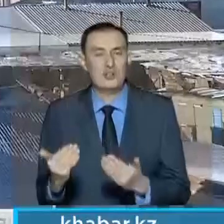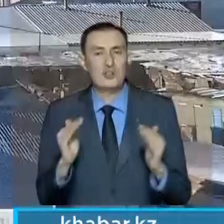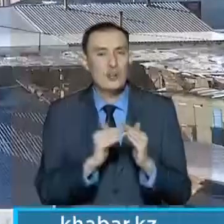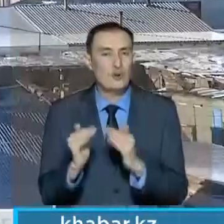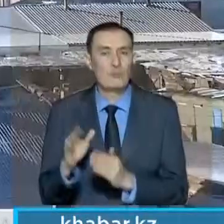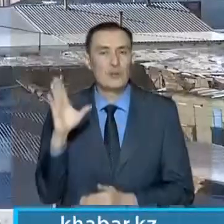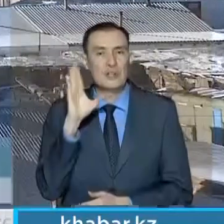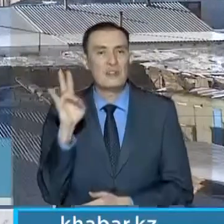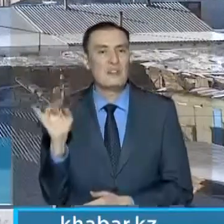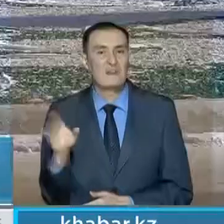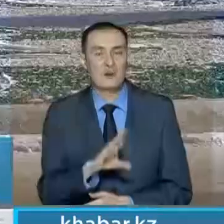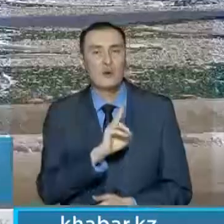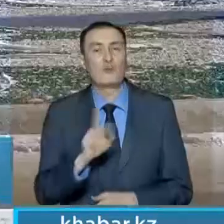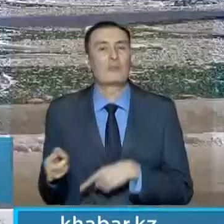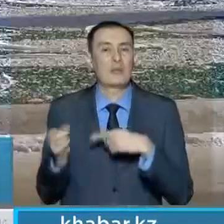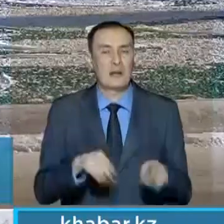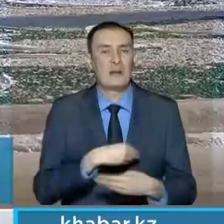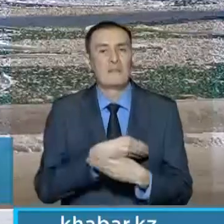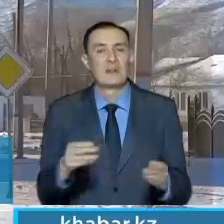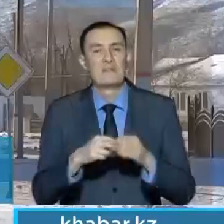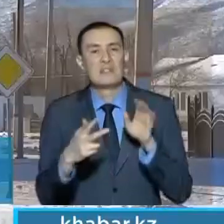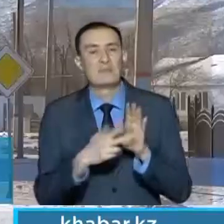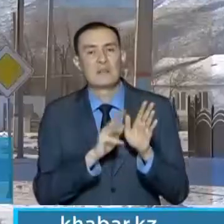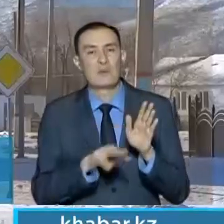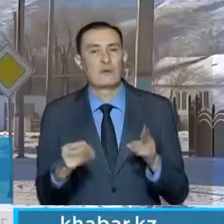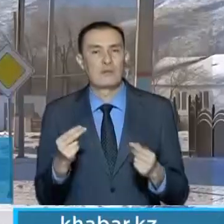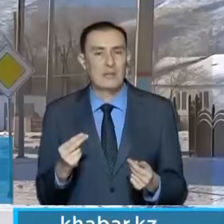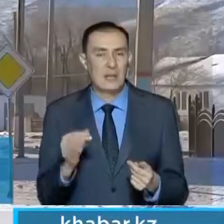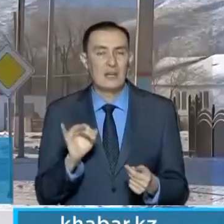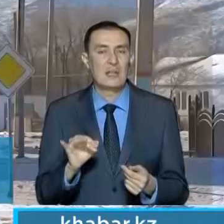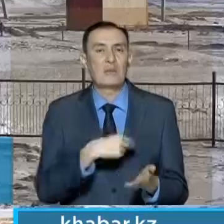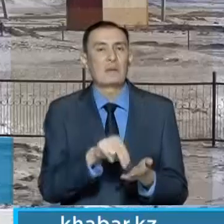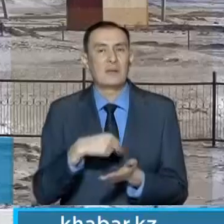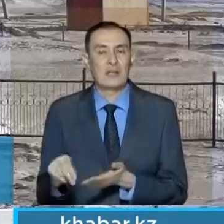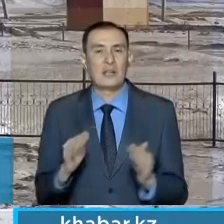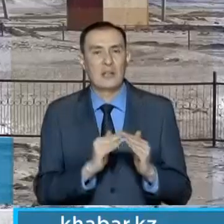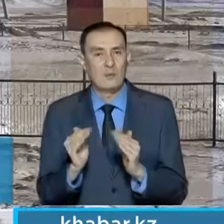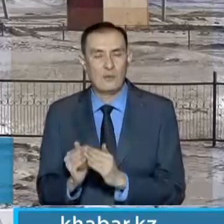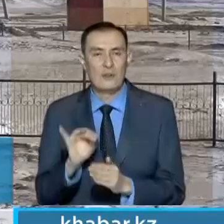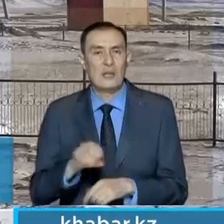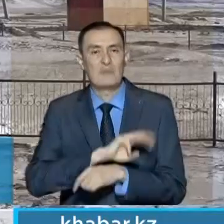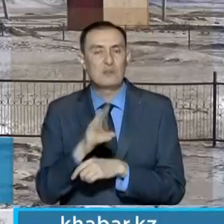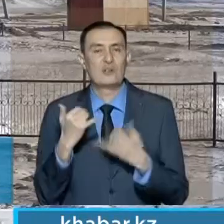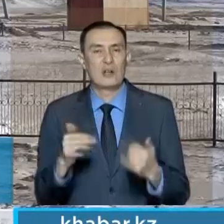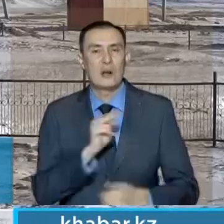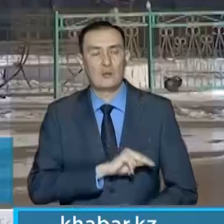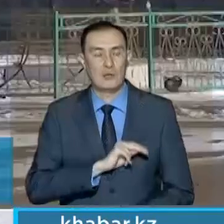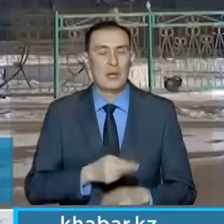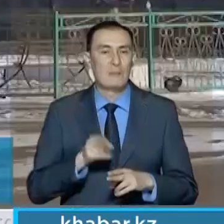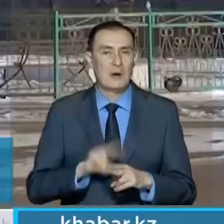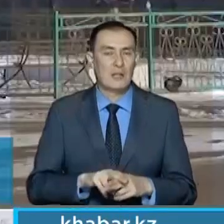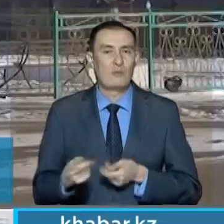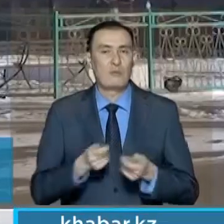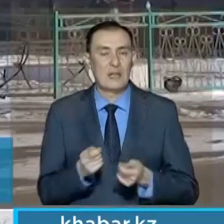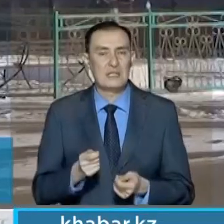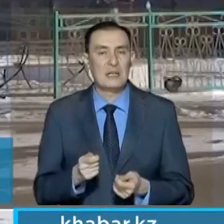не всех. Тем же, кто переехал, выдали 18 миллионов тенге на приобретение домов и обеспечили работы. Поэтому местные